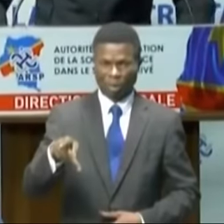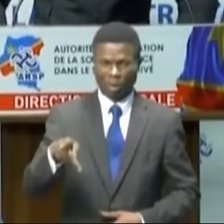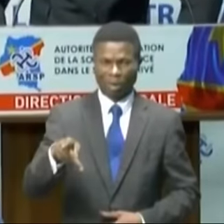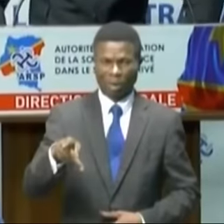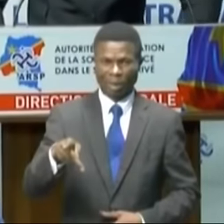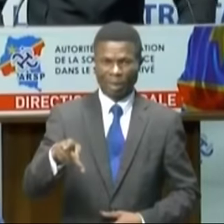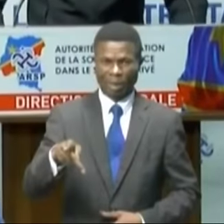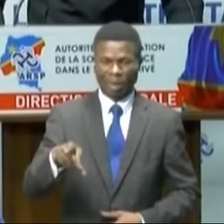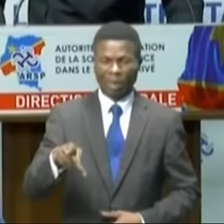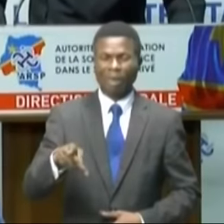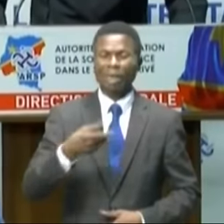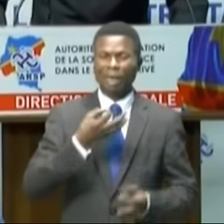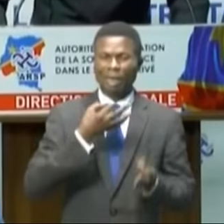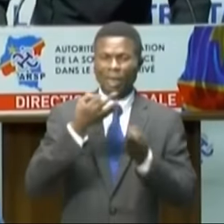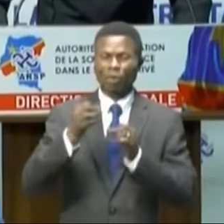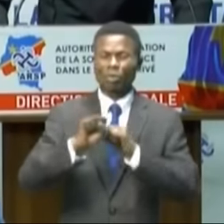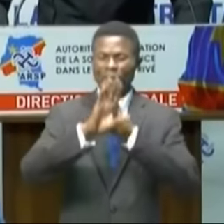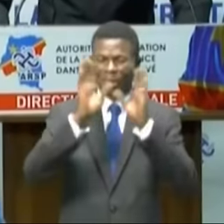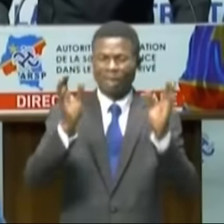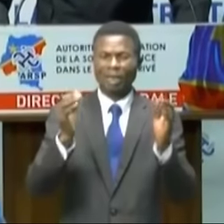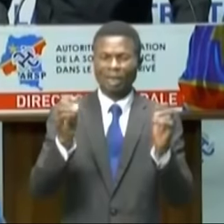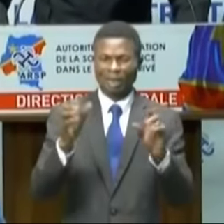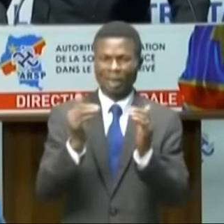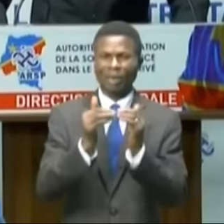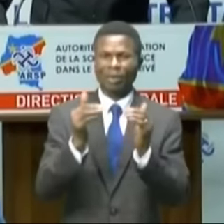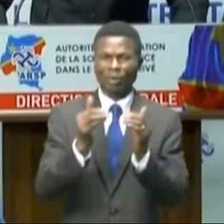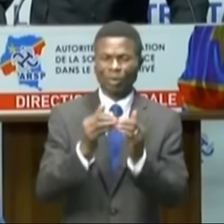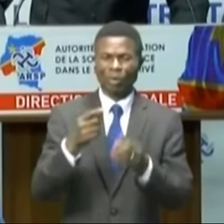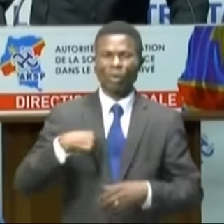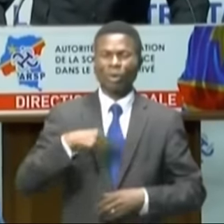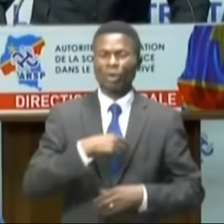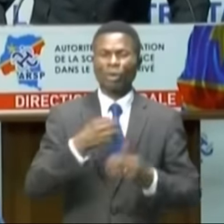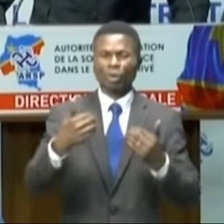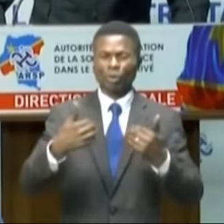de façon très efficace, et nous aurons